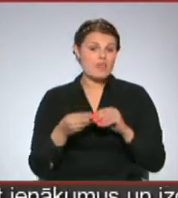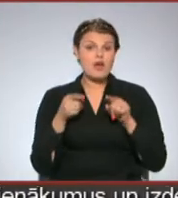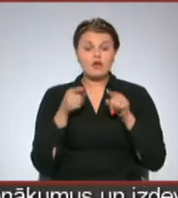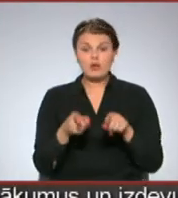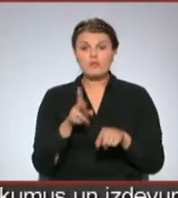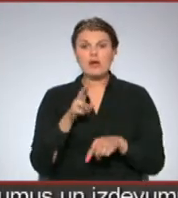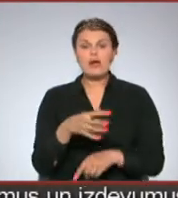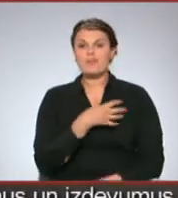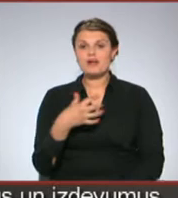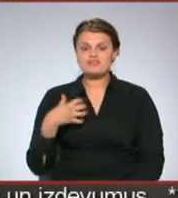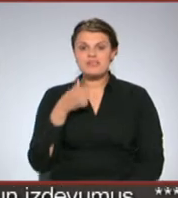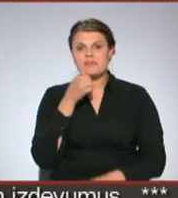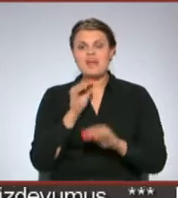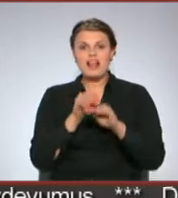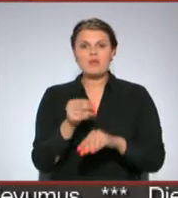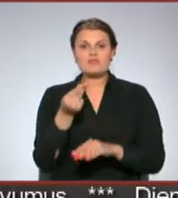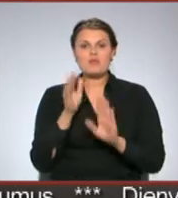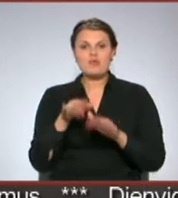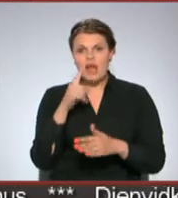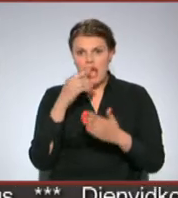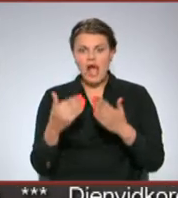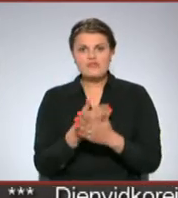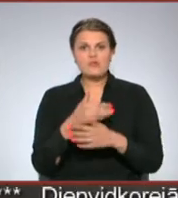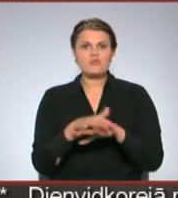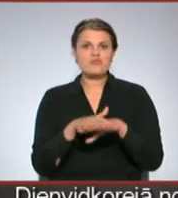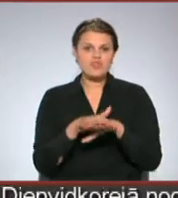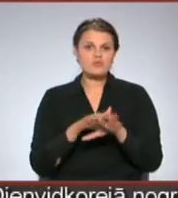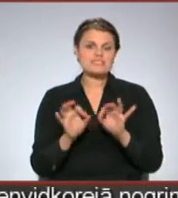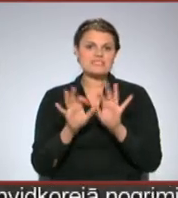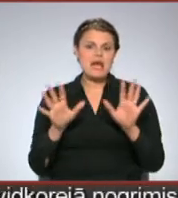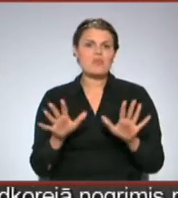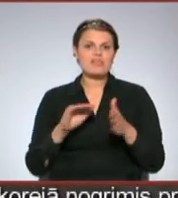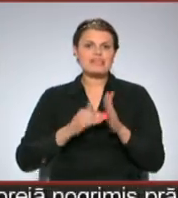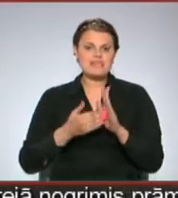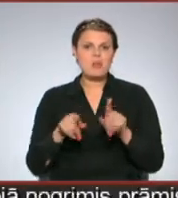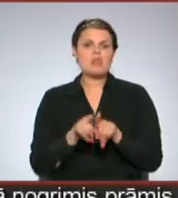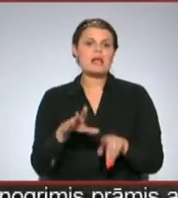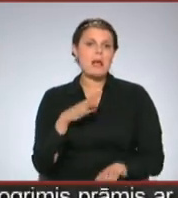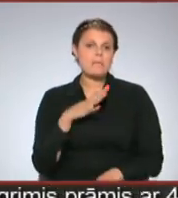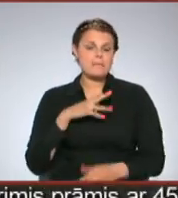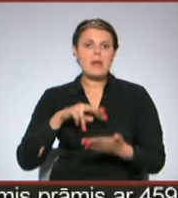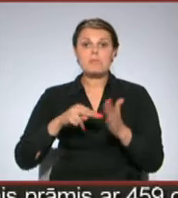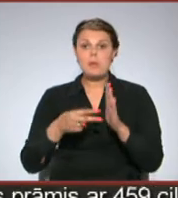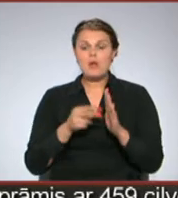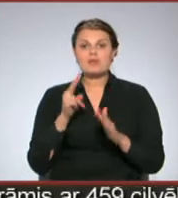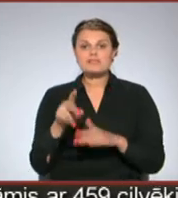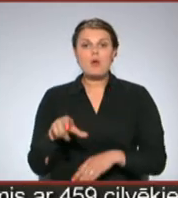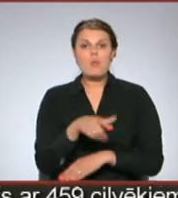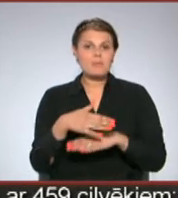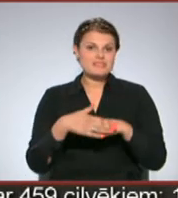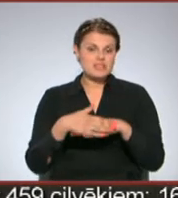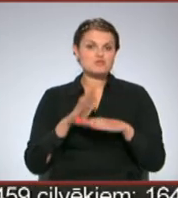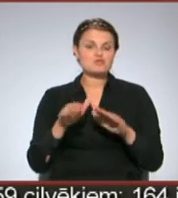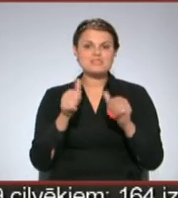kad pašvaldība vēl ieguldīs līdzekļus, lai atjaunotu vidi sākotnējā stāvoklī, kā bija. Tiek plānots, ka ar laiku upes krastos tiks